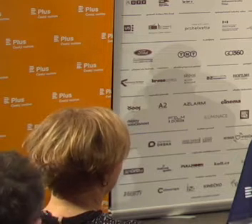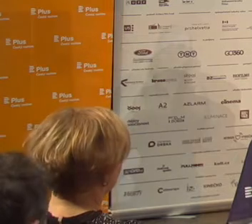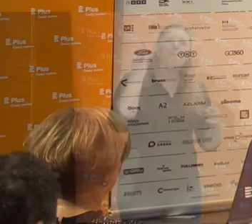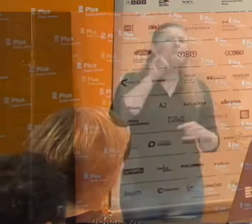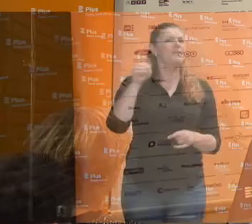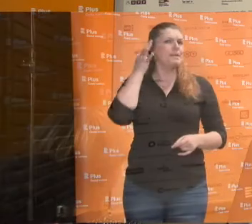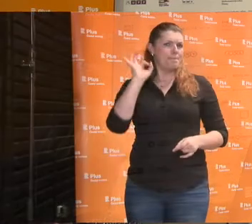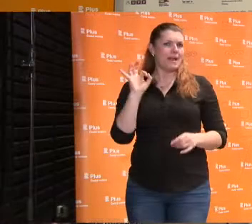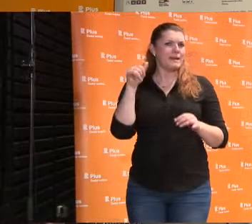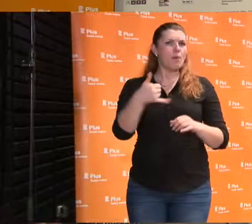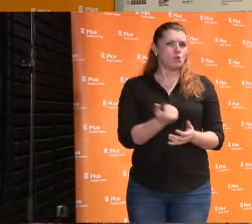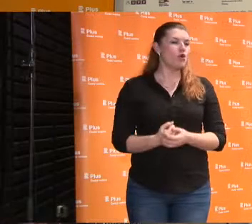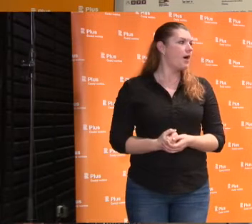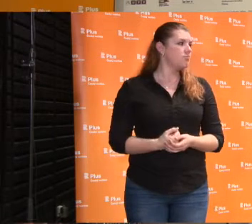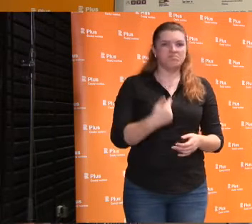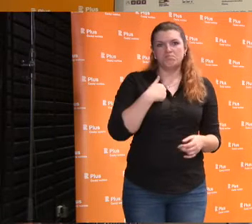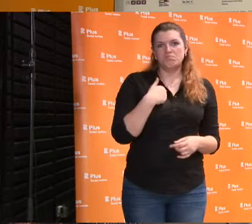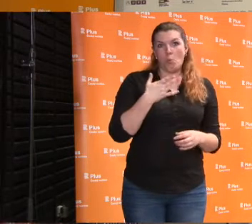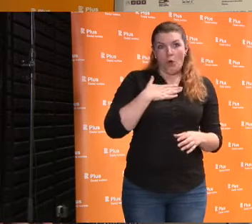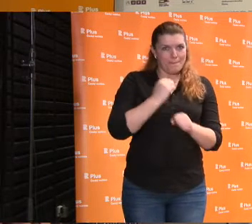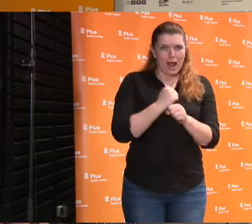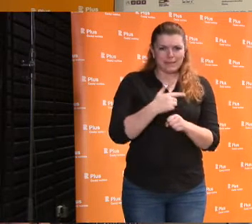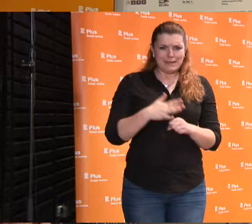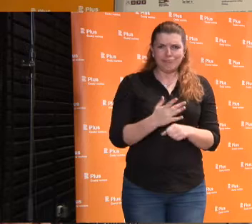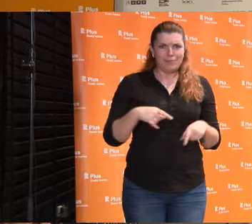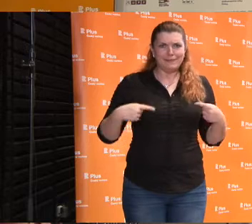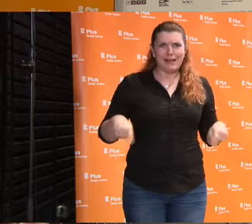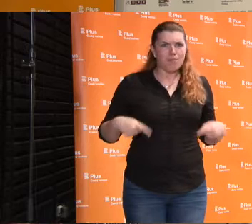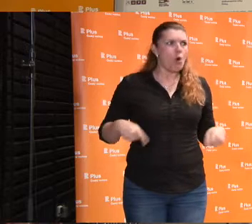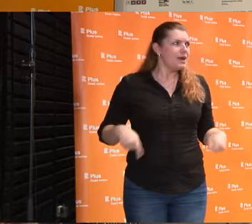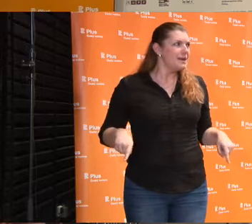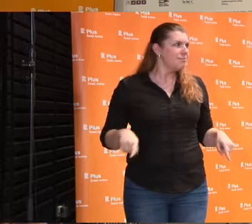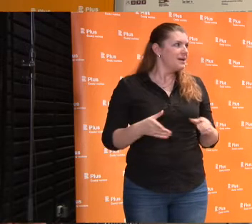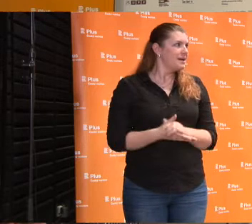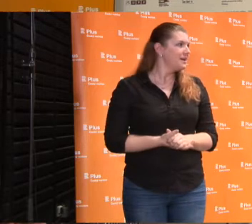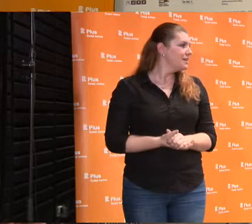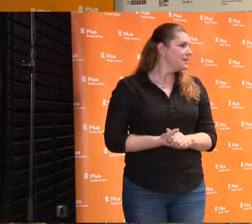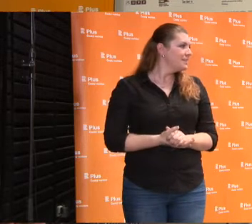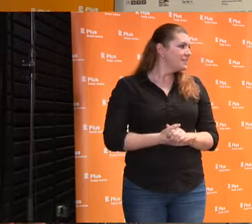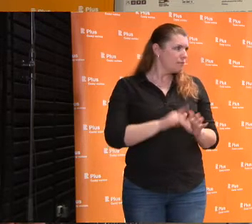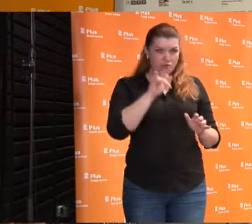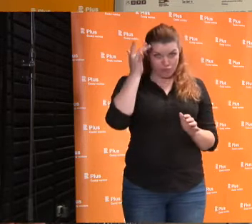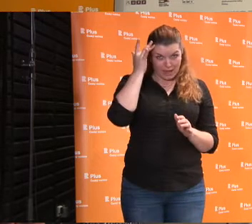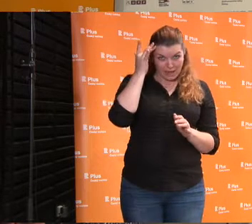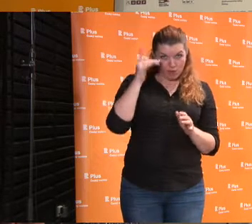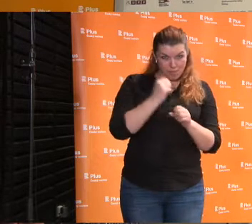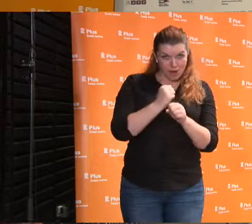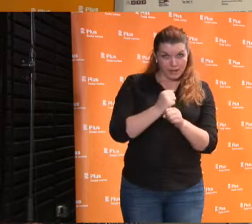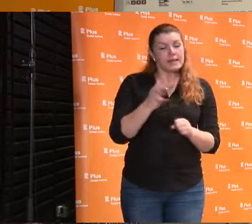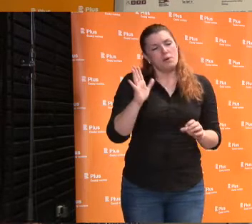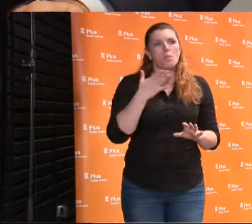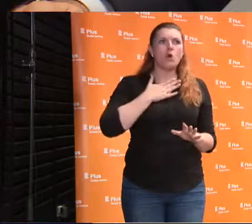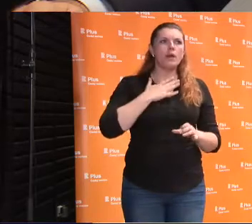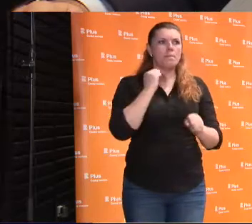Jaburková. Já se nebojím, že mě v práci nahradí robot. Moje práce je poměrně